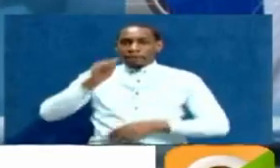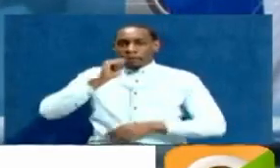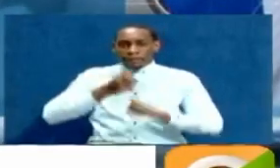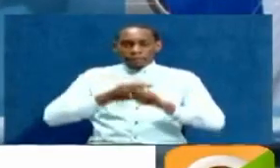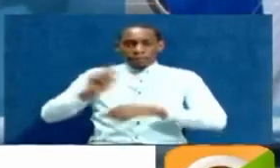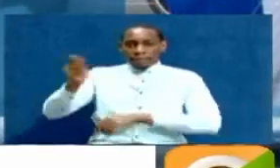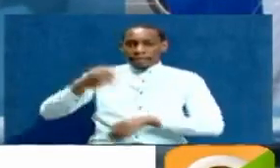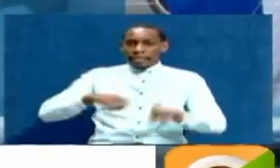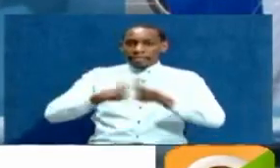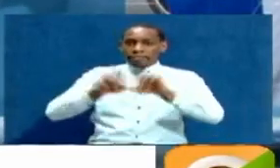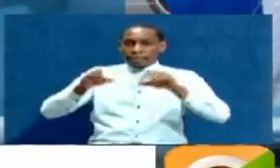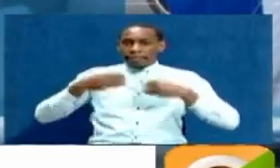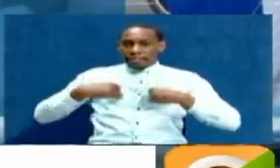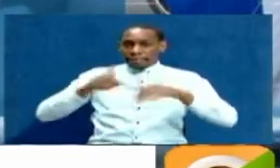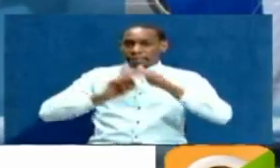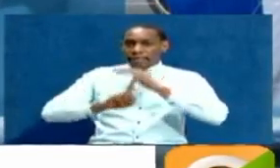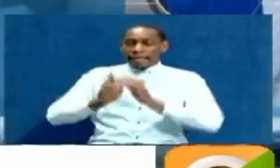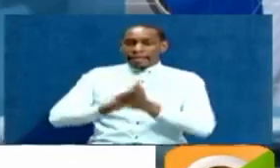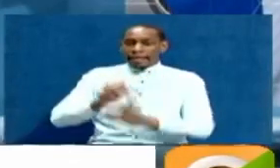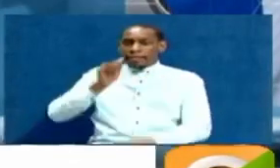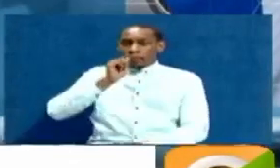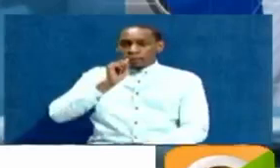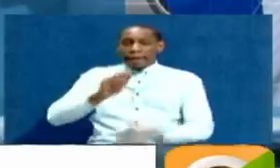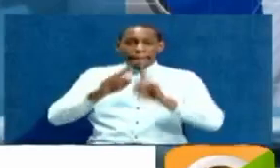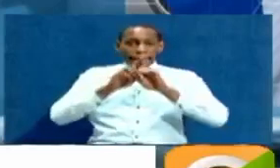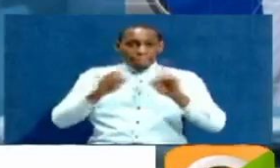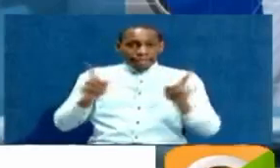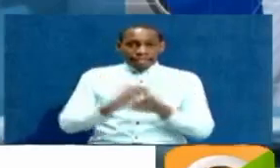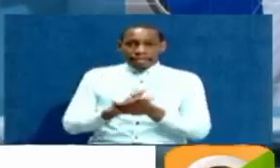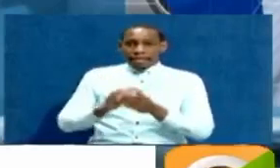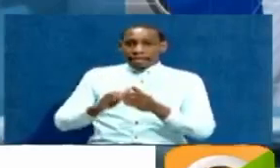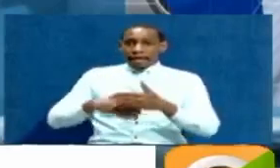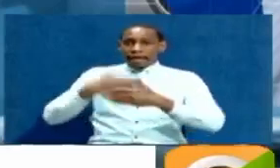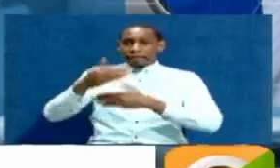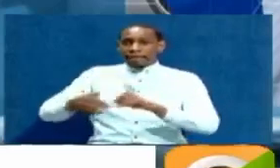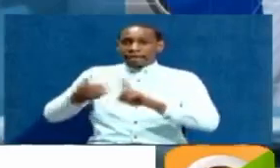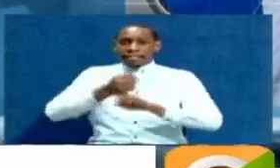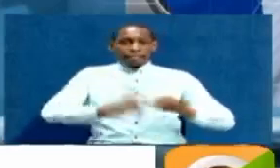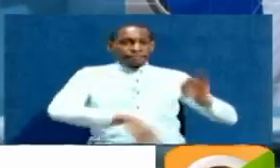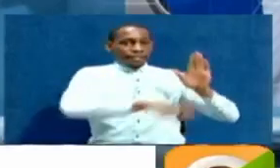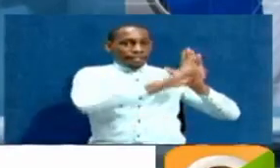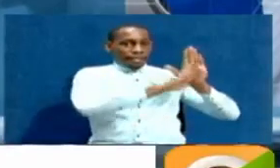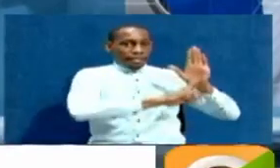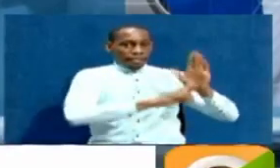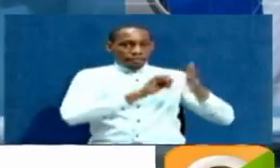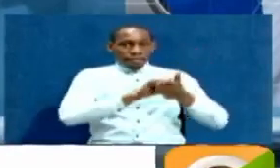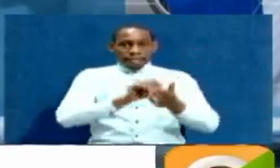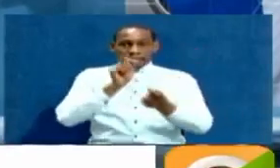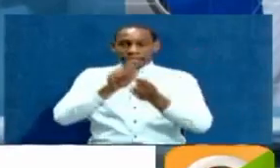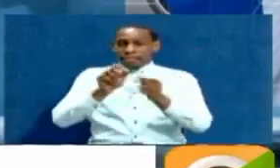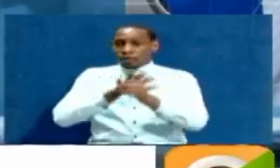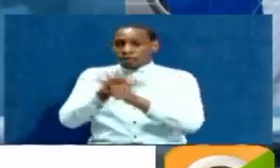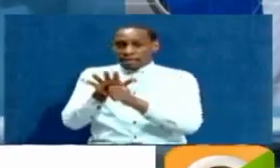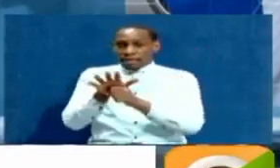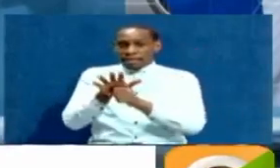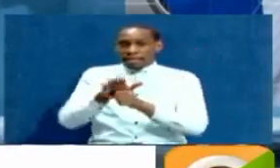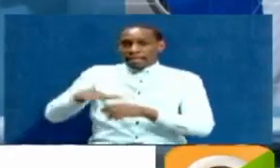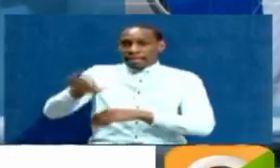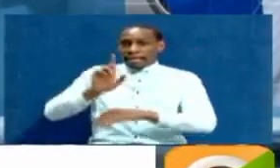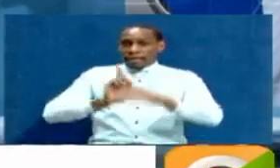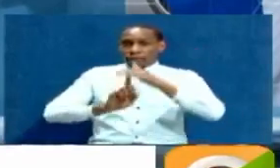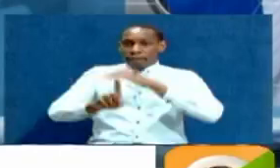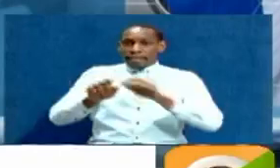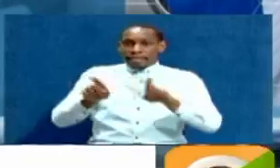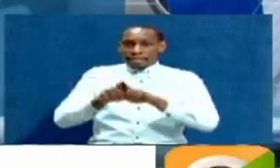hata hivyo wataruhusiwa kuingia Uingereza, lakini baada ya kutimiza masharti yakiwemo kupimwa corona katika eneo la